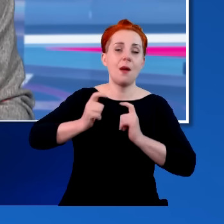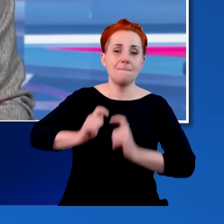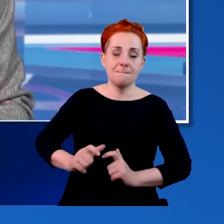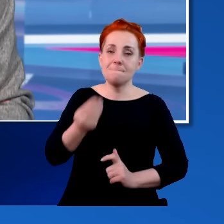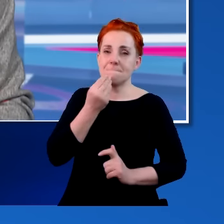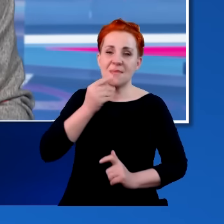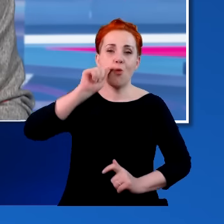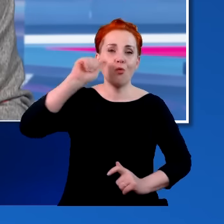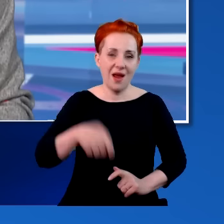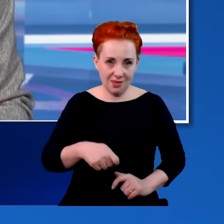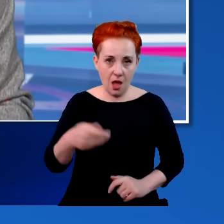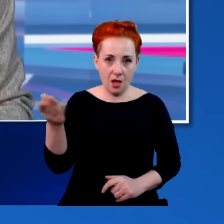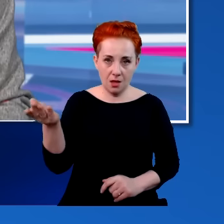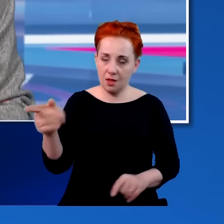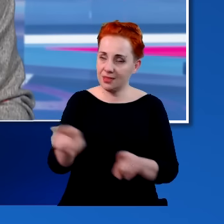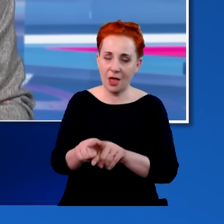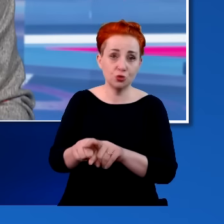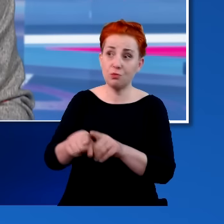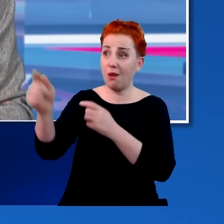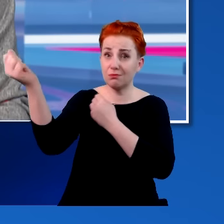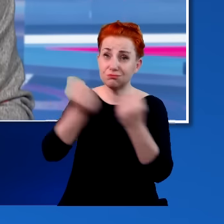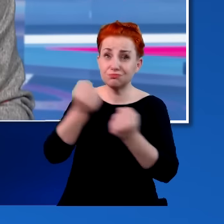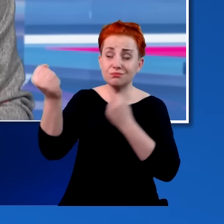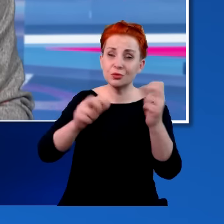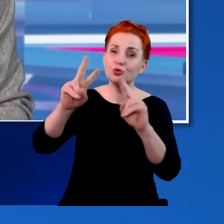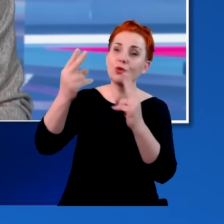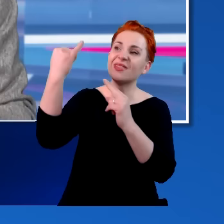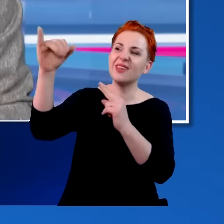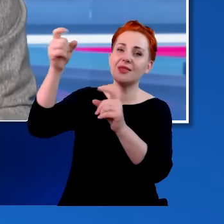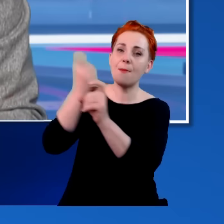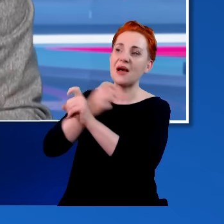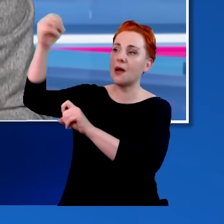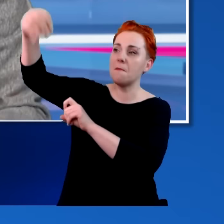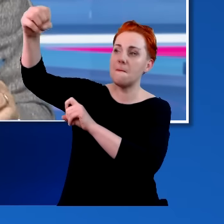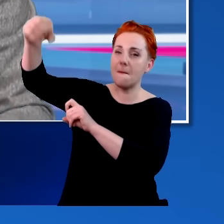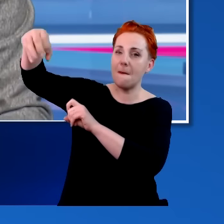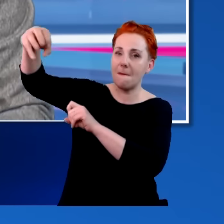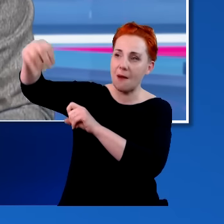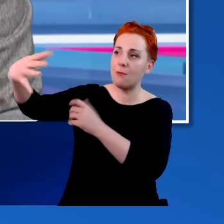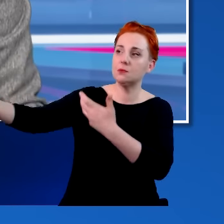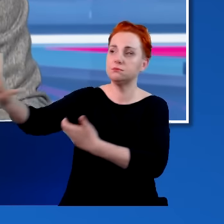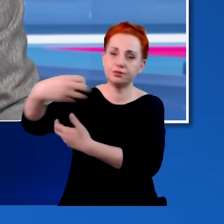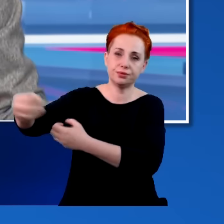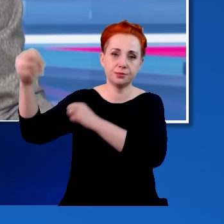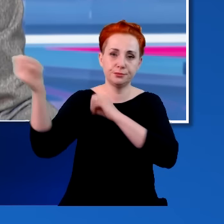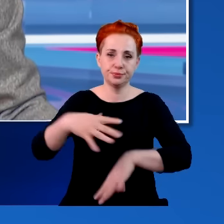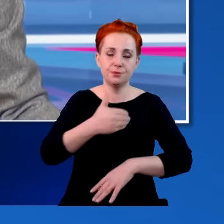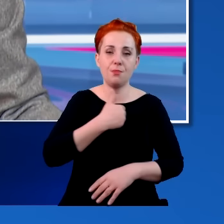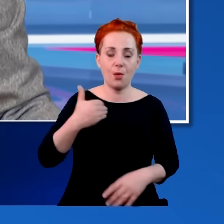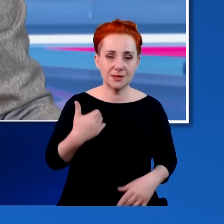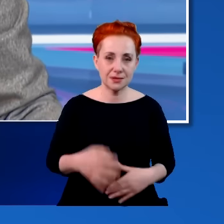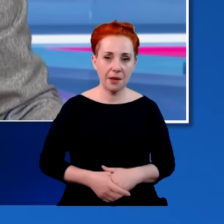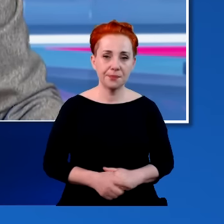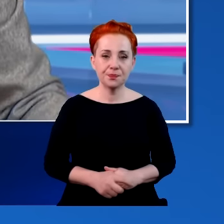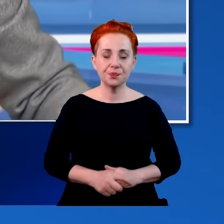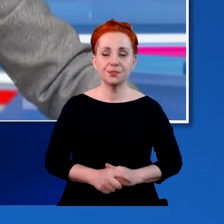z Ukrainy, które są przywożone do Polski również z innych państw, niekoniecznie wprost z Ukrainy. No właśnie, bo ta sytuacja jest dużo ale bardziej... czy ja bym mogła dokończyć?